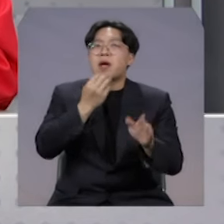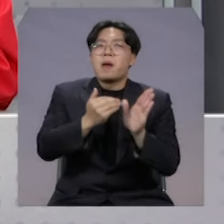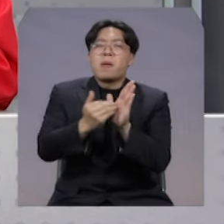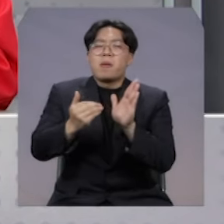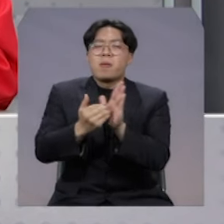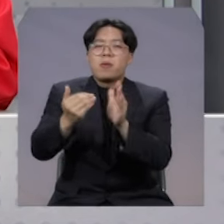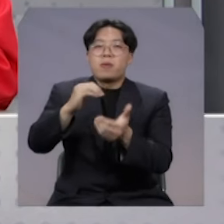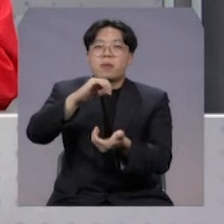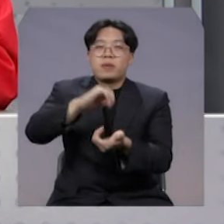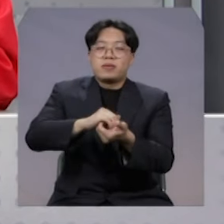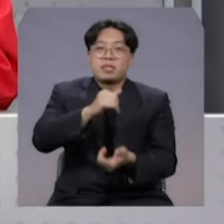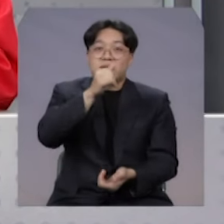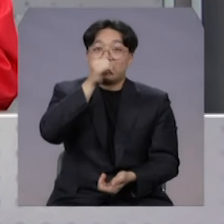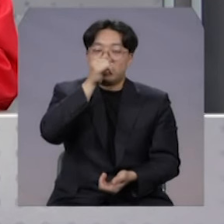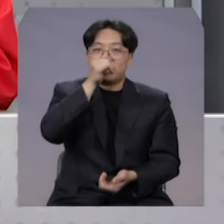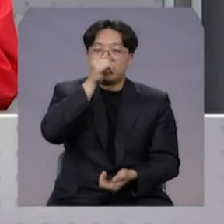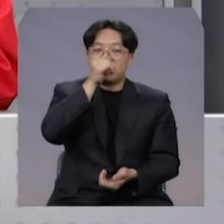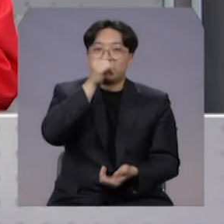서울특별시로 가는 것이 여러 가지가